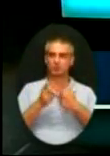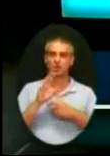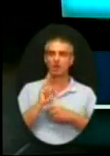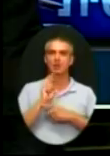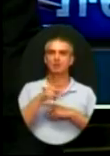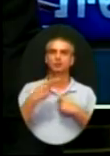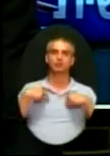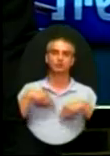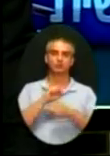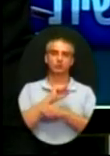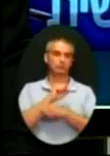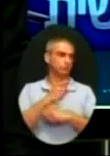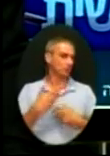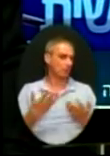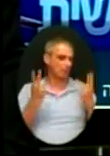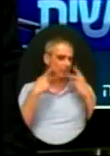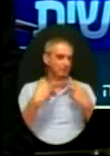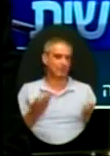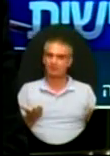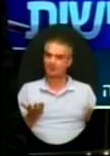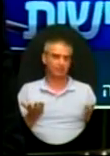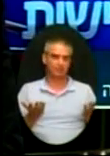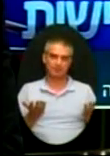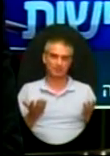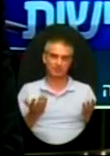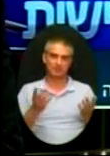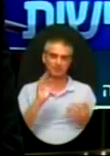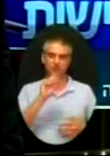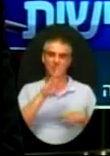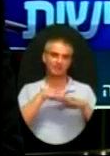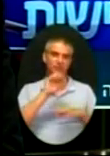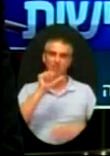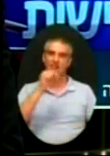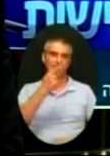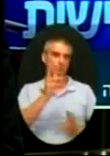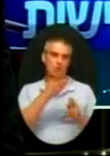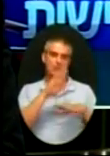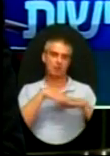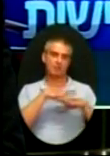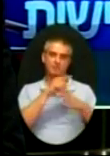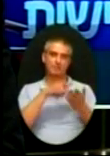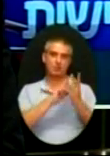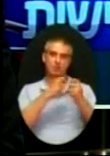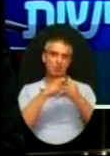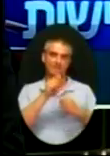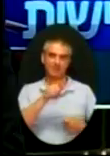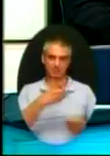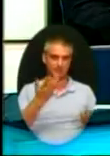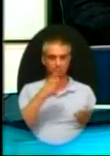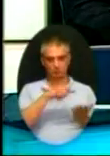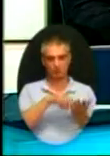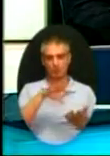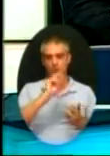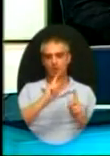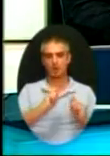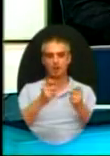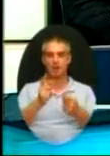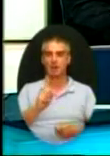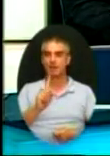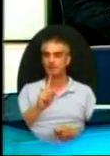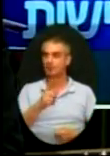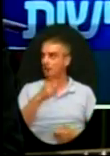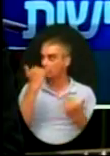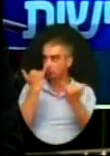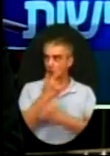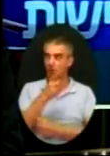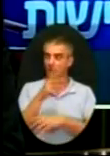ראש אופוזיציה. אבל אין שום הסכם, התפקיד אמור להיות של אבי גבאי, פשוט הוא לא יכול לחיים בו, כי הוא לא חבר כנסת, ולכן הוא בוחר למי להעביר אותו. אגב,